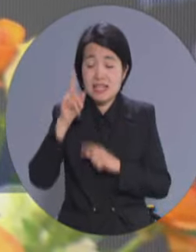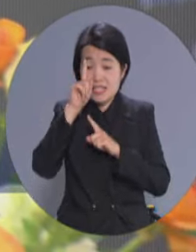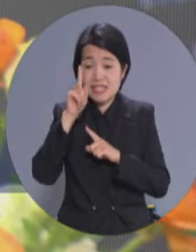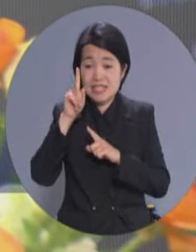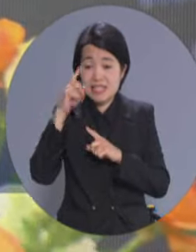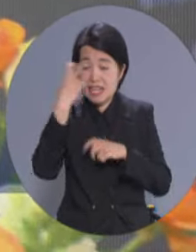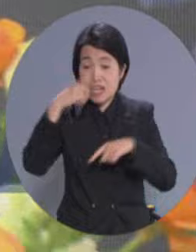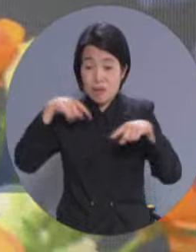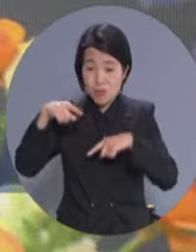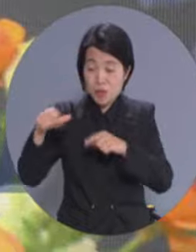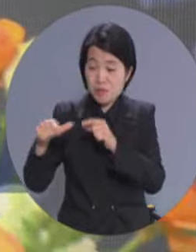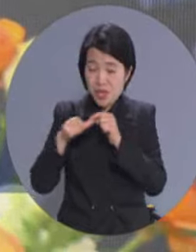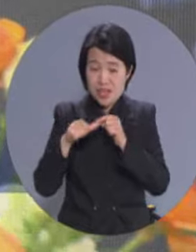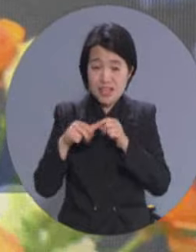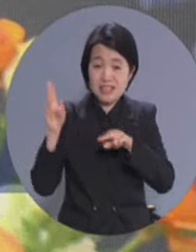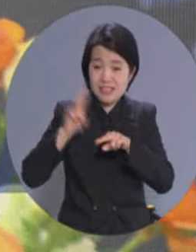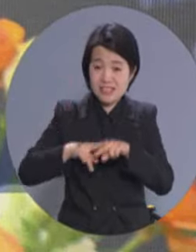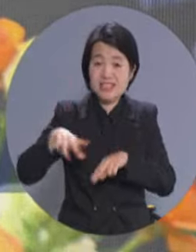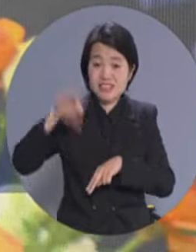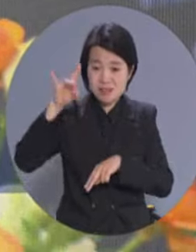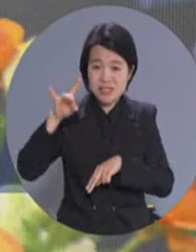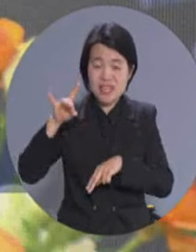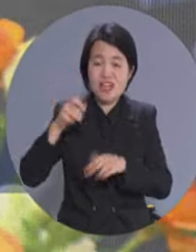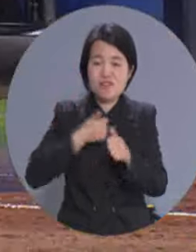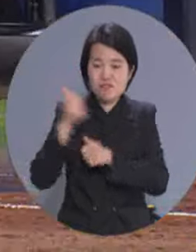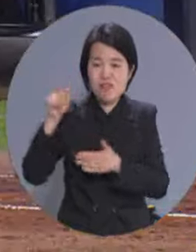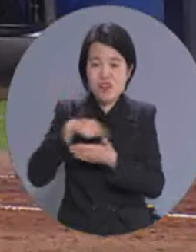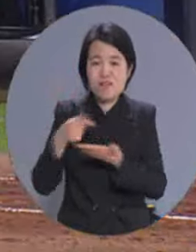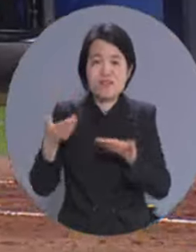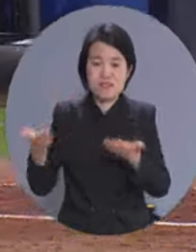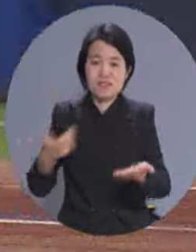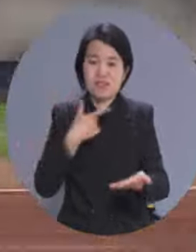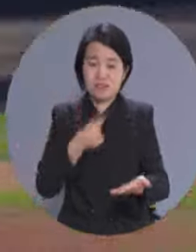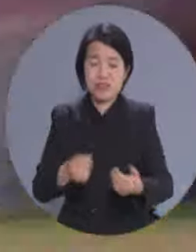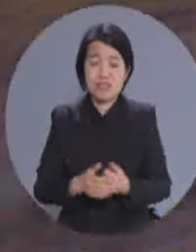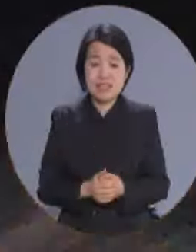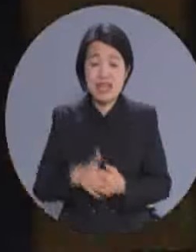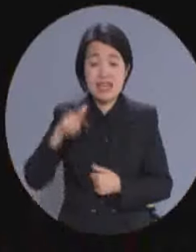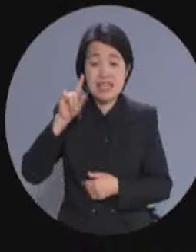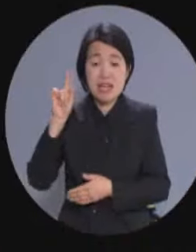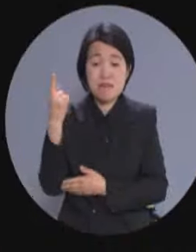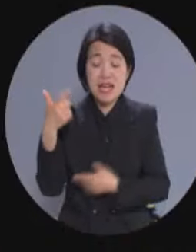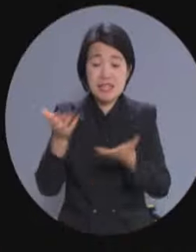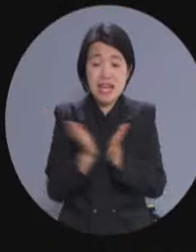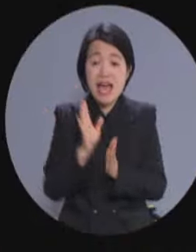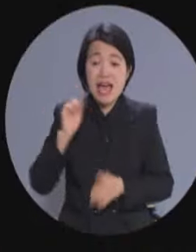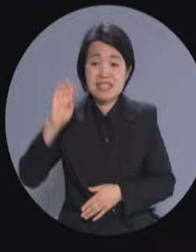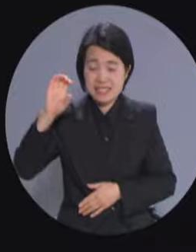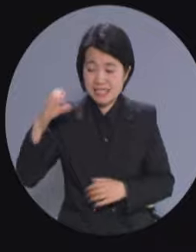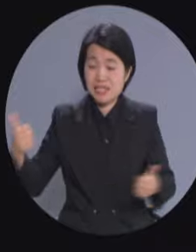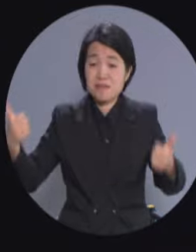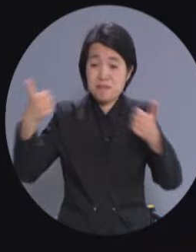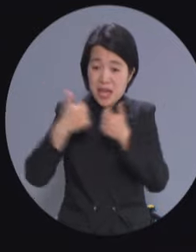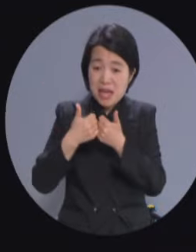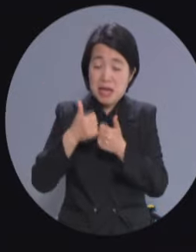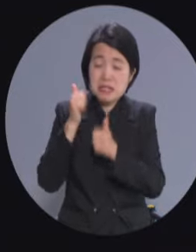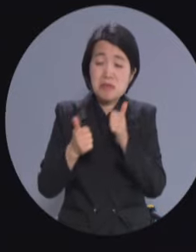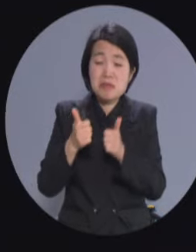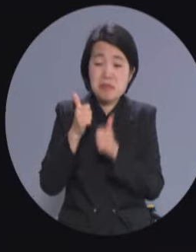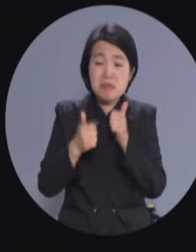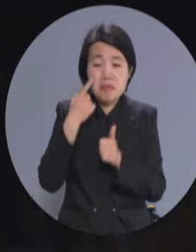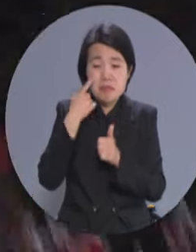시즌인데 우승해서 선물 드리고 싶습니다. 기아 타이거즈는 내일 NC를 상대로 첫 시범 경기를 가는 데